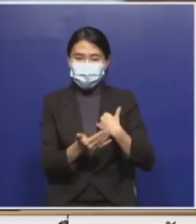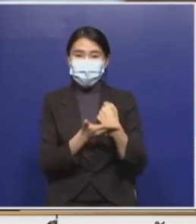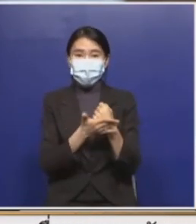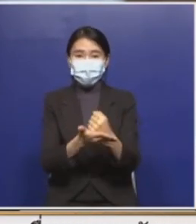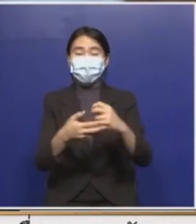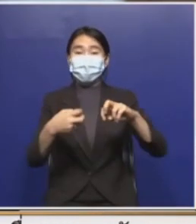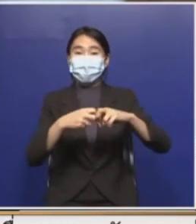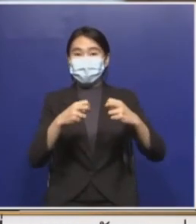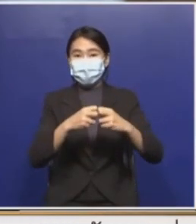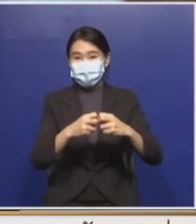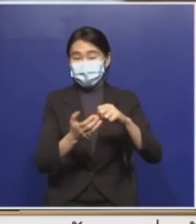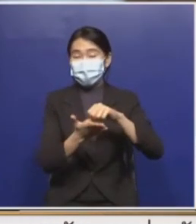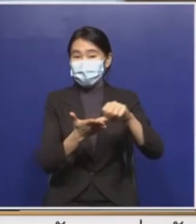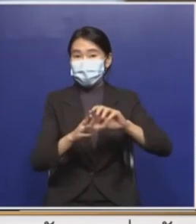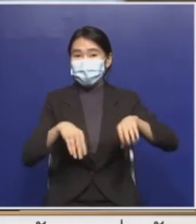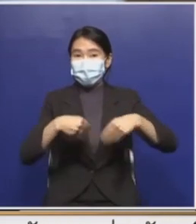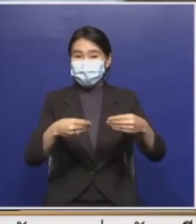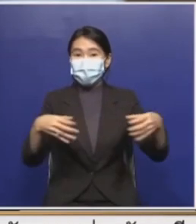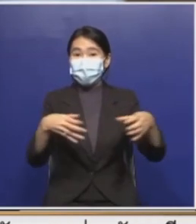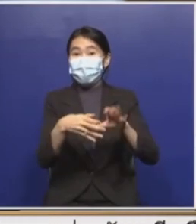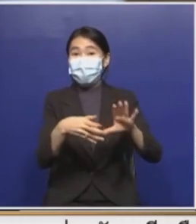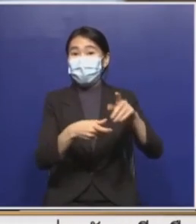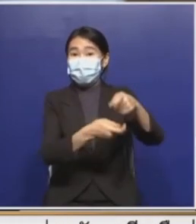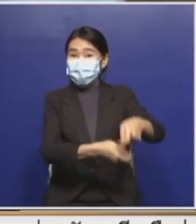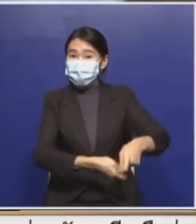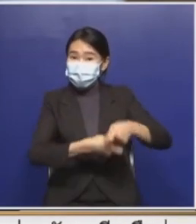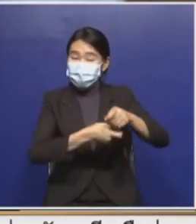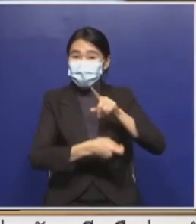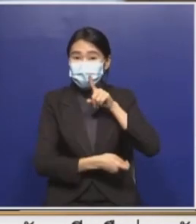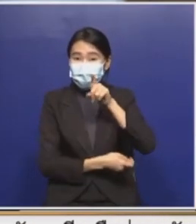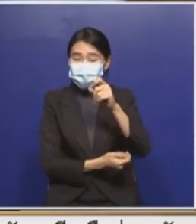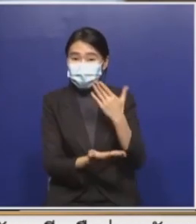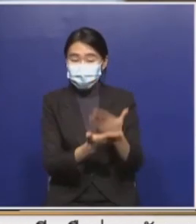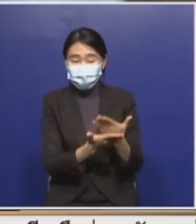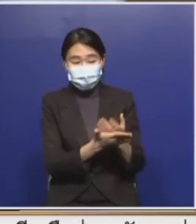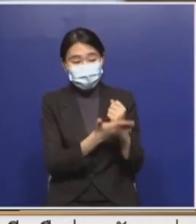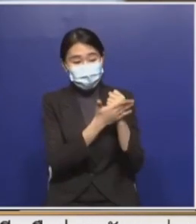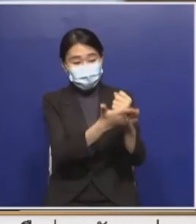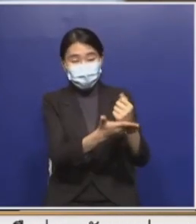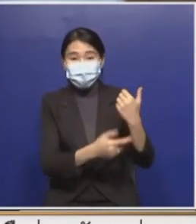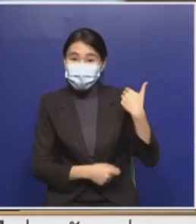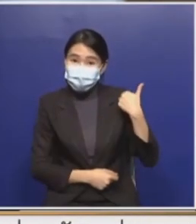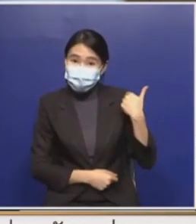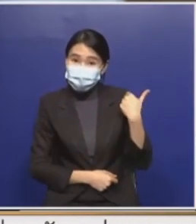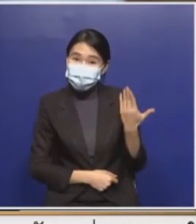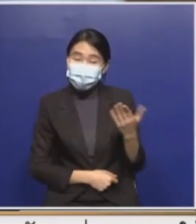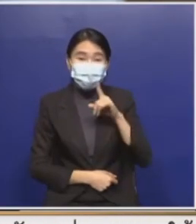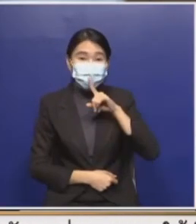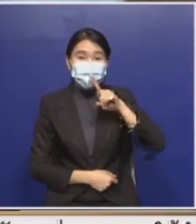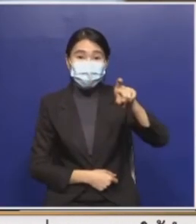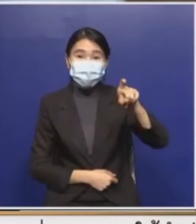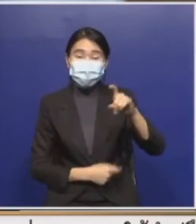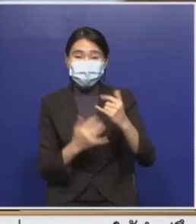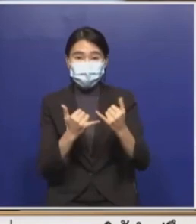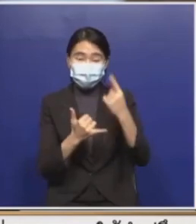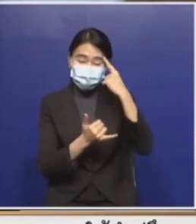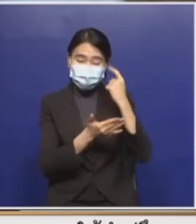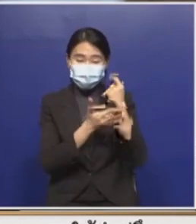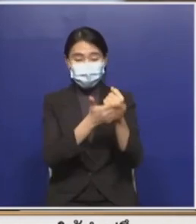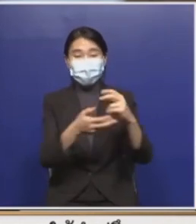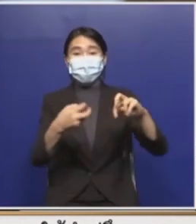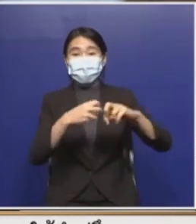าให้แก่เกษตรกรท่านมีเงินเยียวยาที่จะให้เขาไหมครับเพื่อที่จะบรรเทาความเดือด